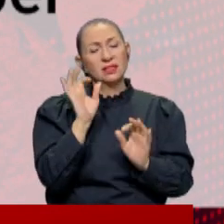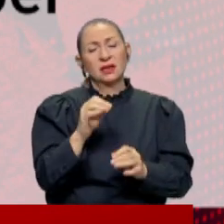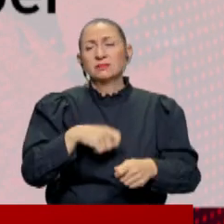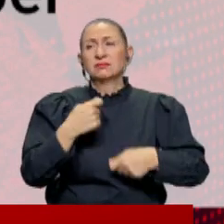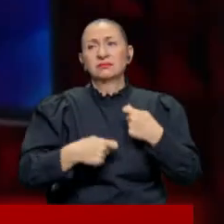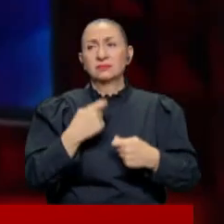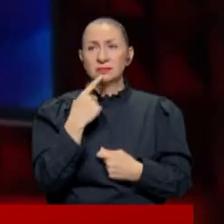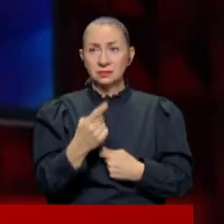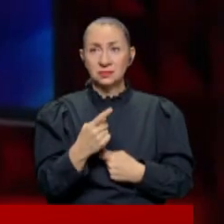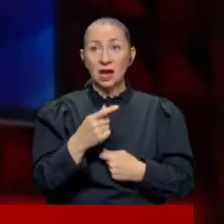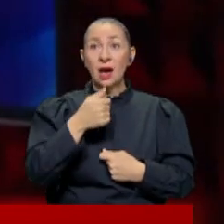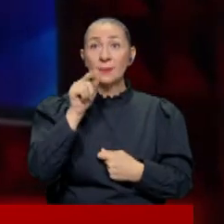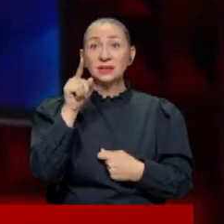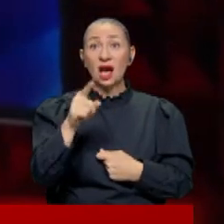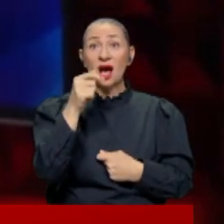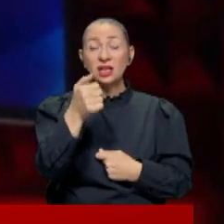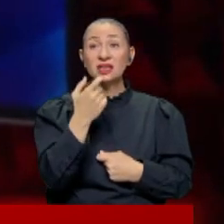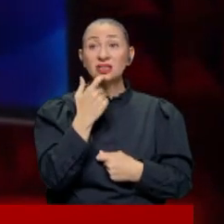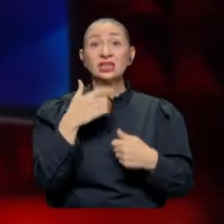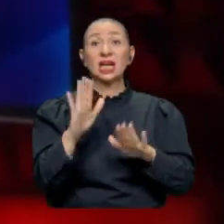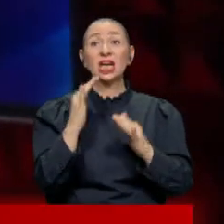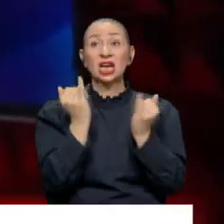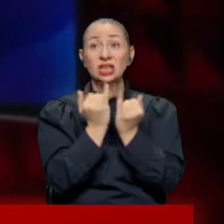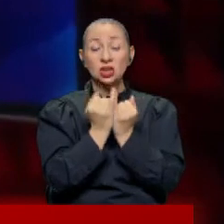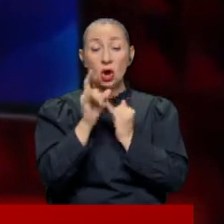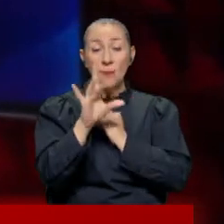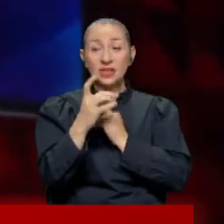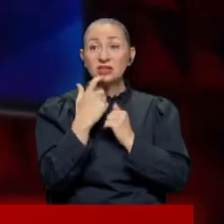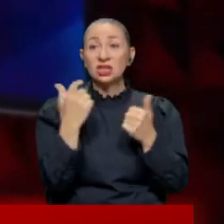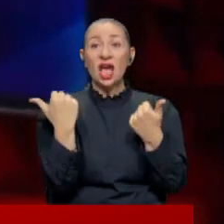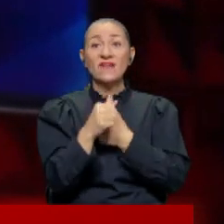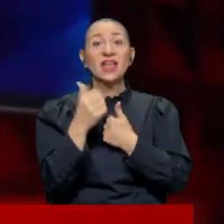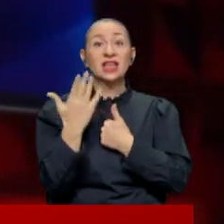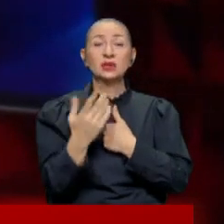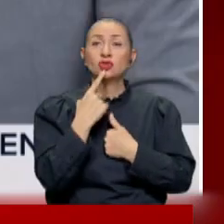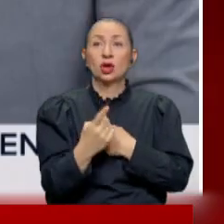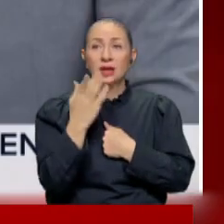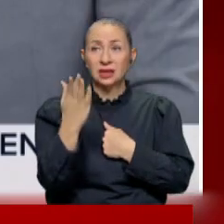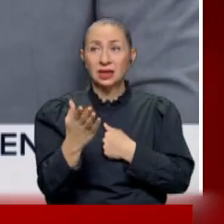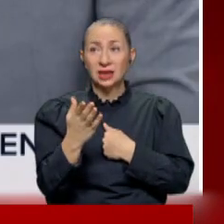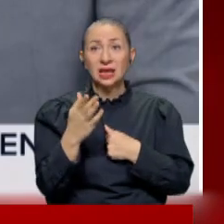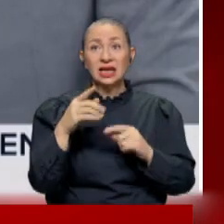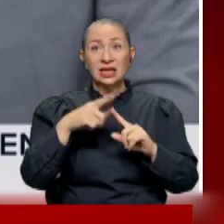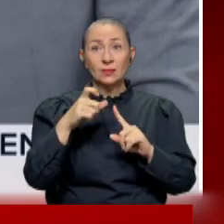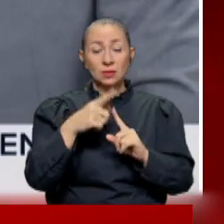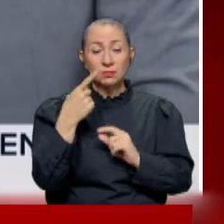iddiadan ibarettir. Abisi de 6 yaşında değil, kardeşinin 15 yaşında evlendirildiğini söyledi.